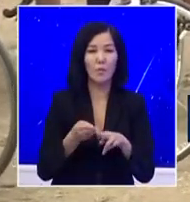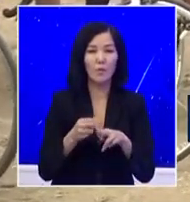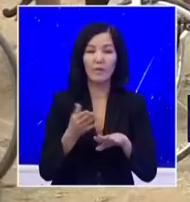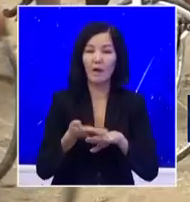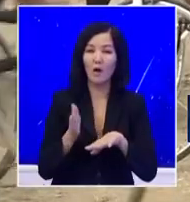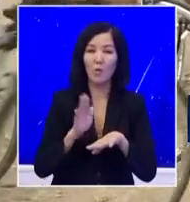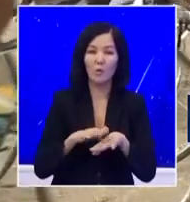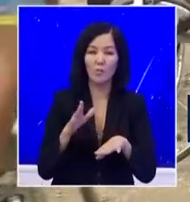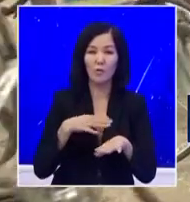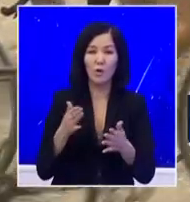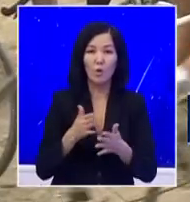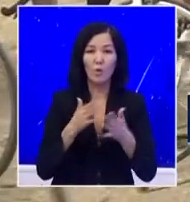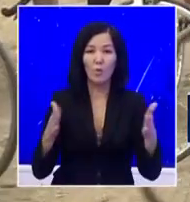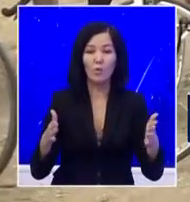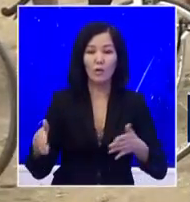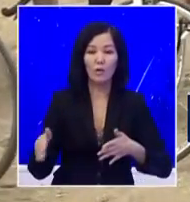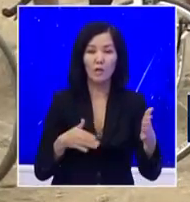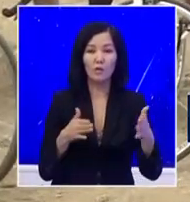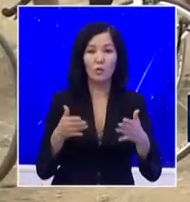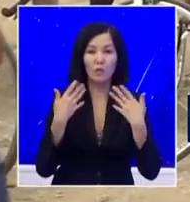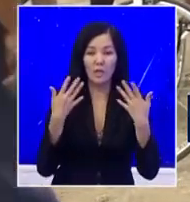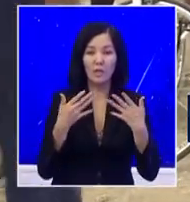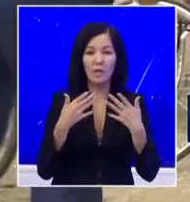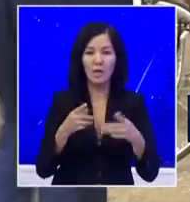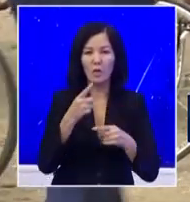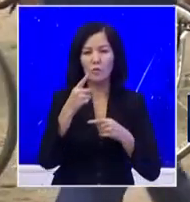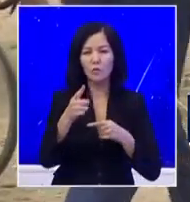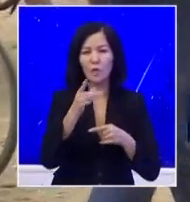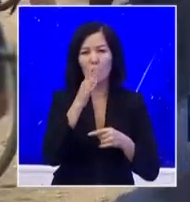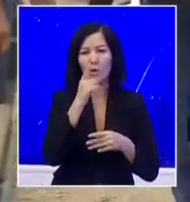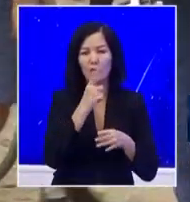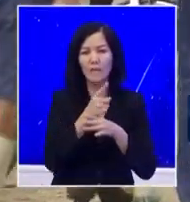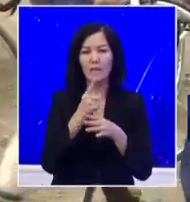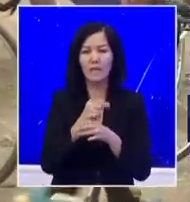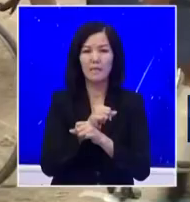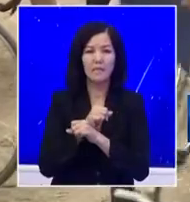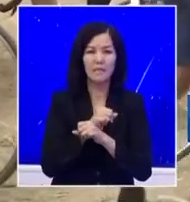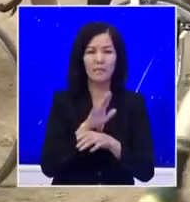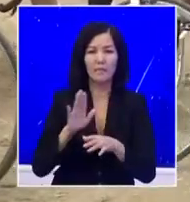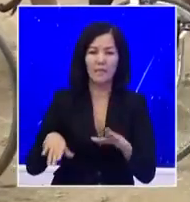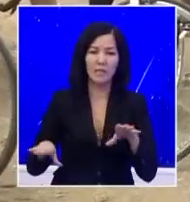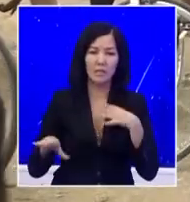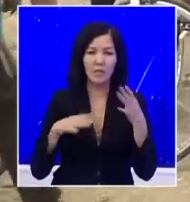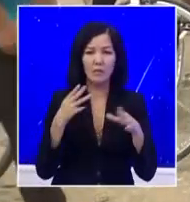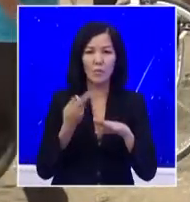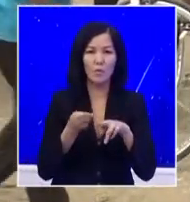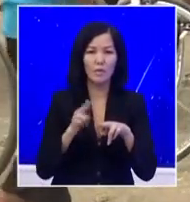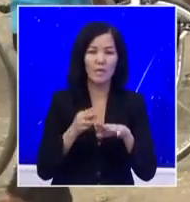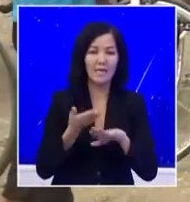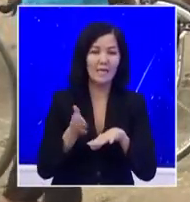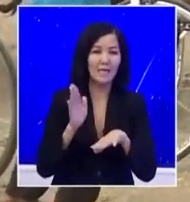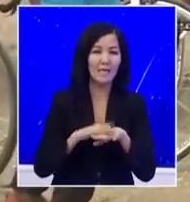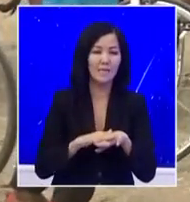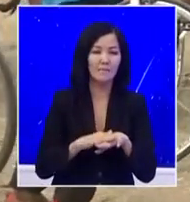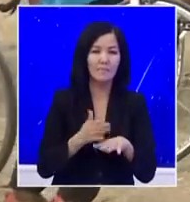болды. Үлкен тас жолдарда маған жеңілірек. Мынадай ұзақ уақыттық карантиндік демалыстан кейінгі жаттығу өте қиын. Бірден